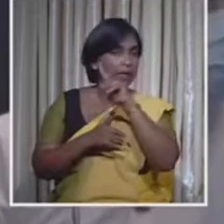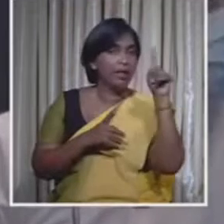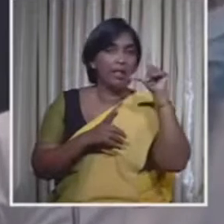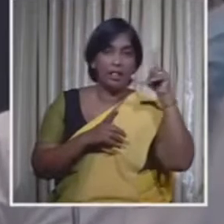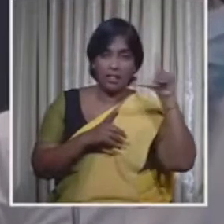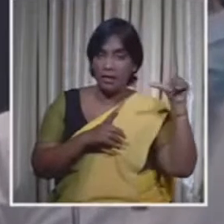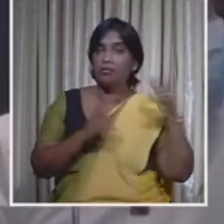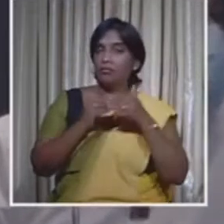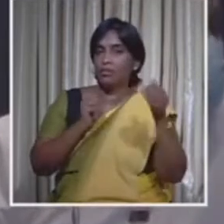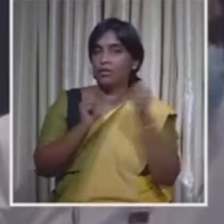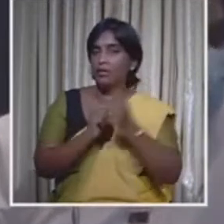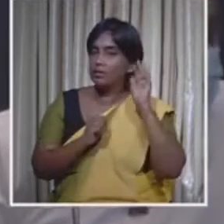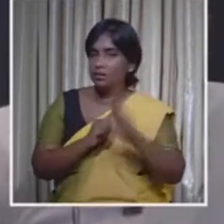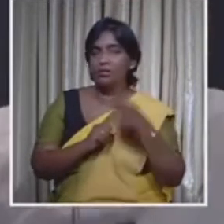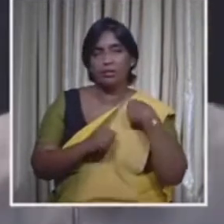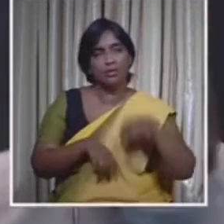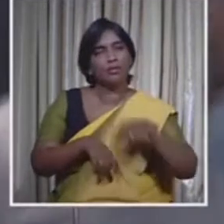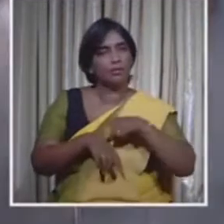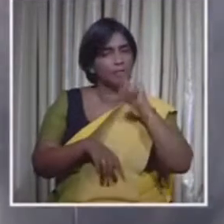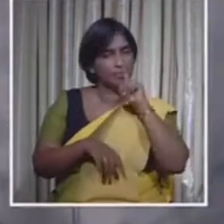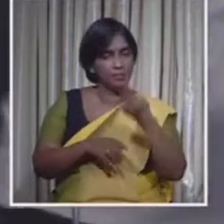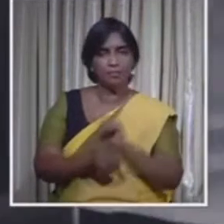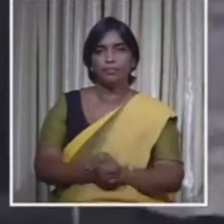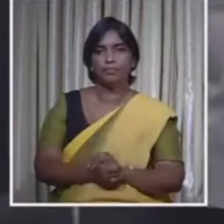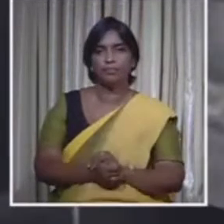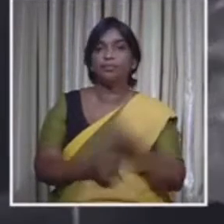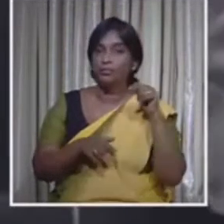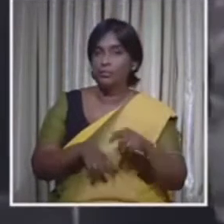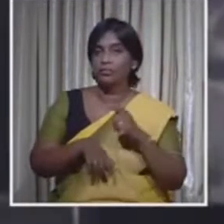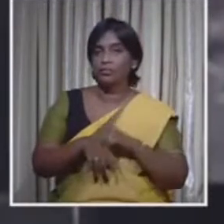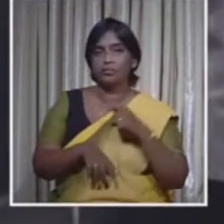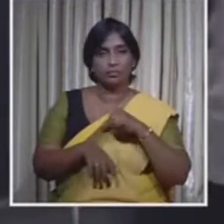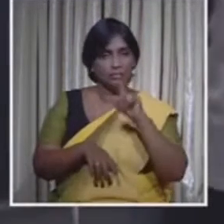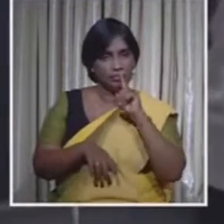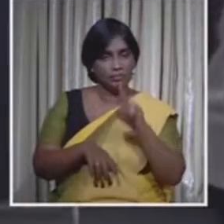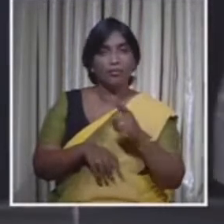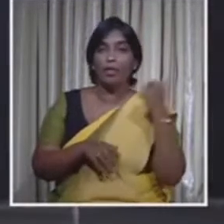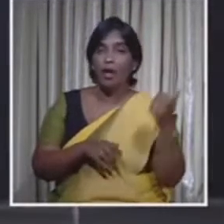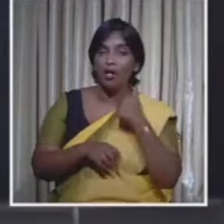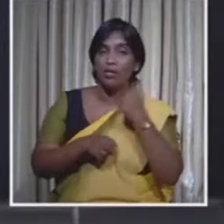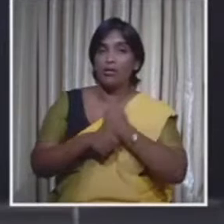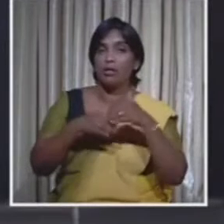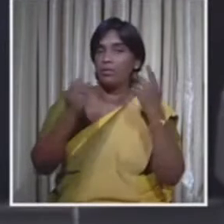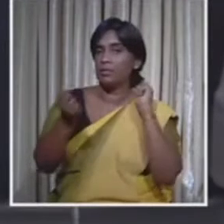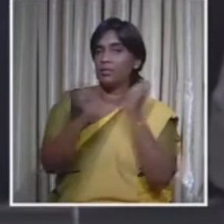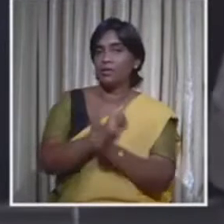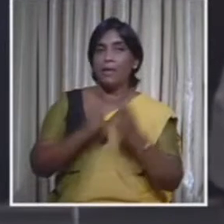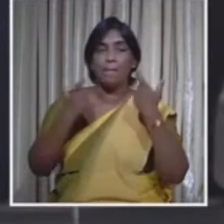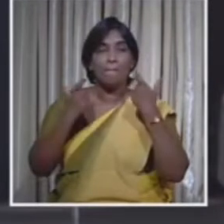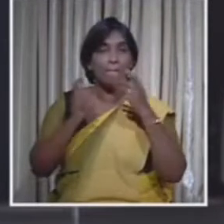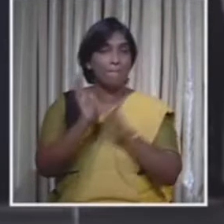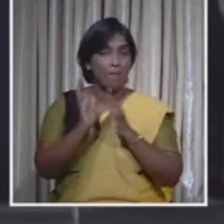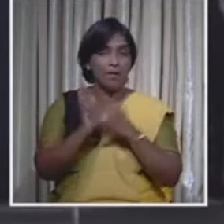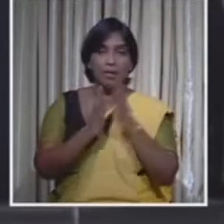යුගයට එළඹිලා තියෙනවායි කියන එකත් මම මේ වෙලාවේ සඳහන් කරනවා. දැන් මම මේ වෙලාවේ සඳහන් කරනවා අලුත්ම ගැසට් රිවර්ස් එක. මහින්දානන්ද